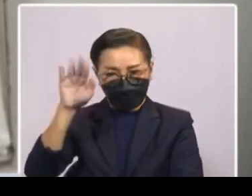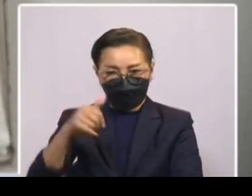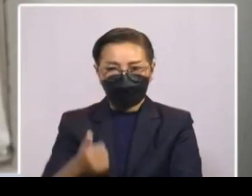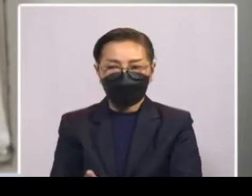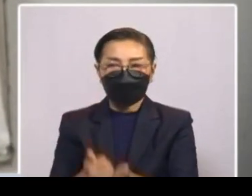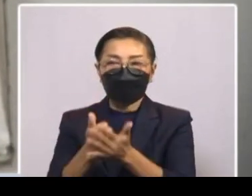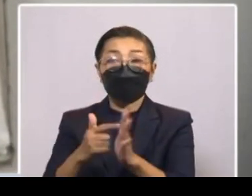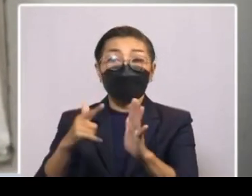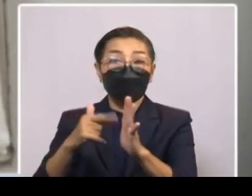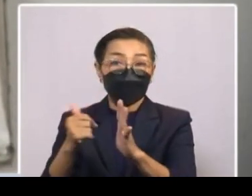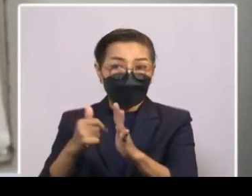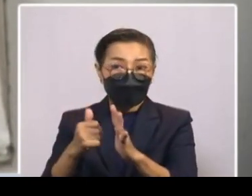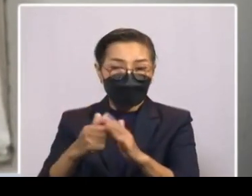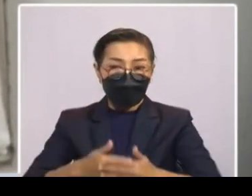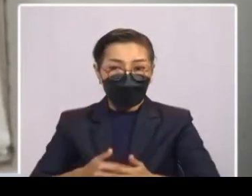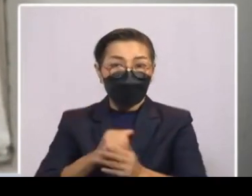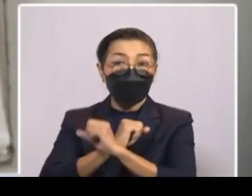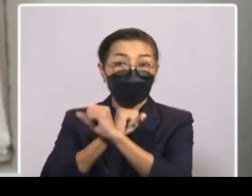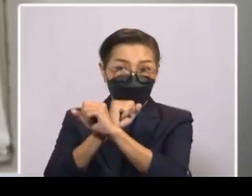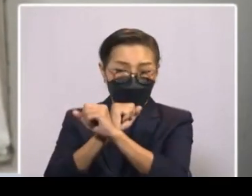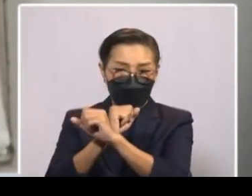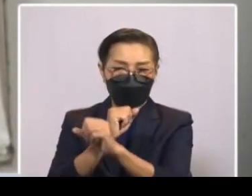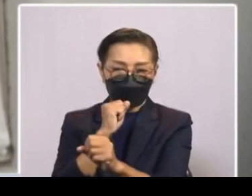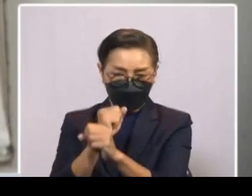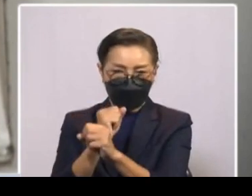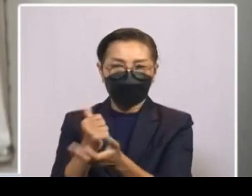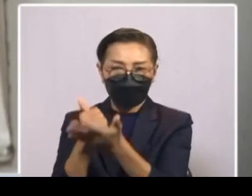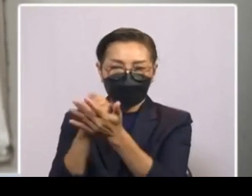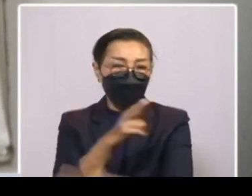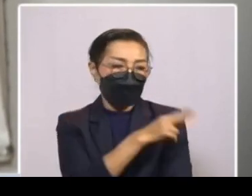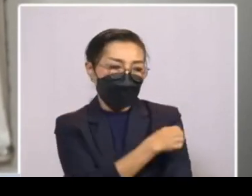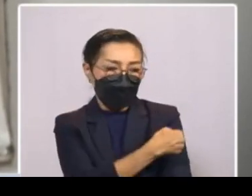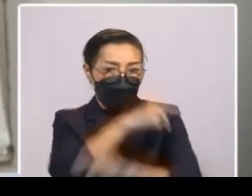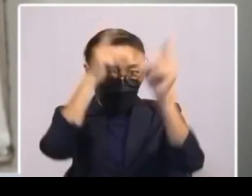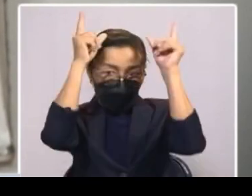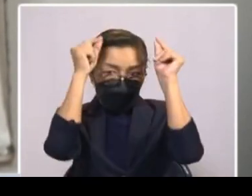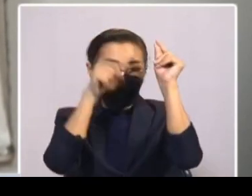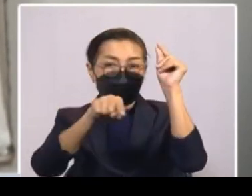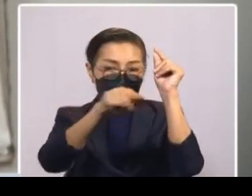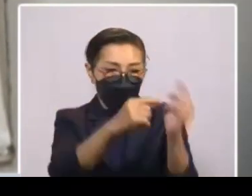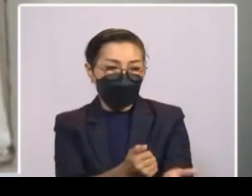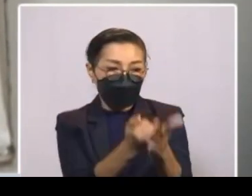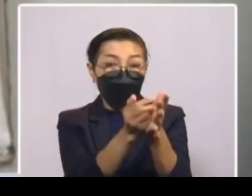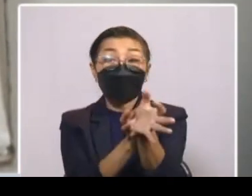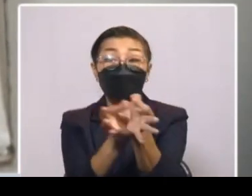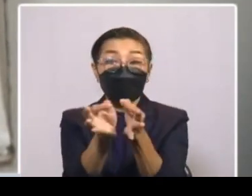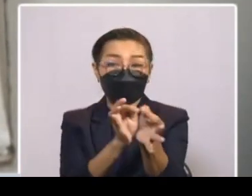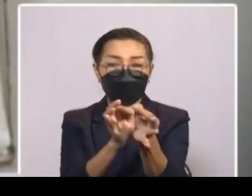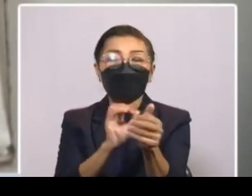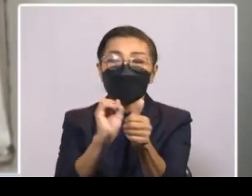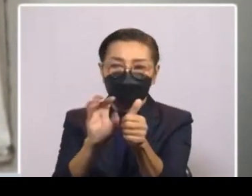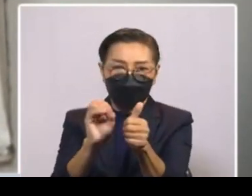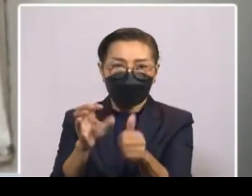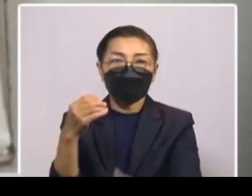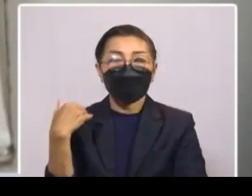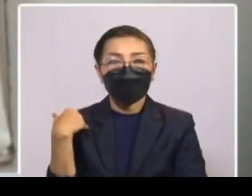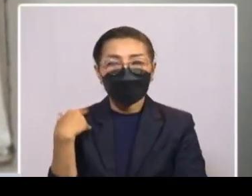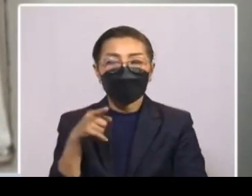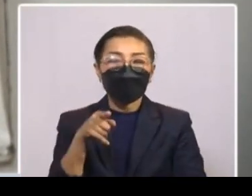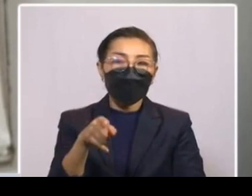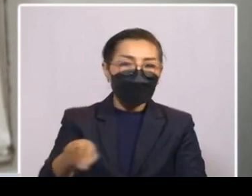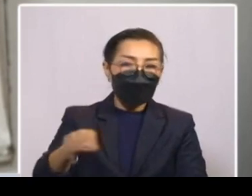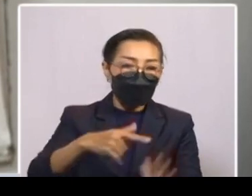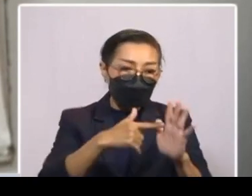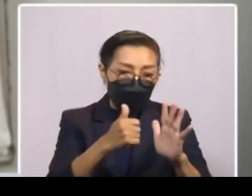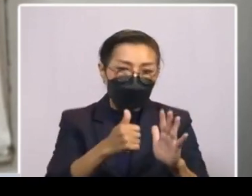ครบอาจจะยังไม่ครบหรอกแต่ว่าคุณหมอกับคุณพยาบาลที่ปรึกษาเนี่ยก็จะให้คำปรึกษาแล้วก็จะเปลี่ยนย